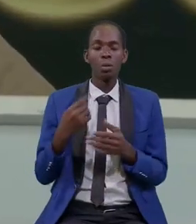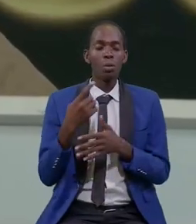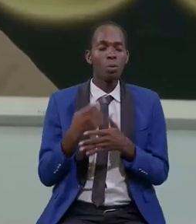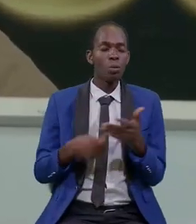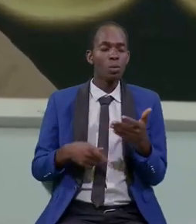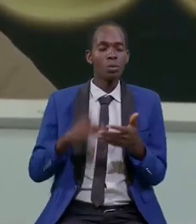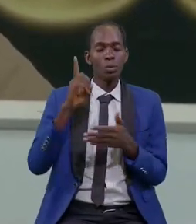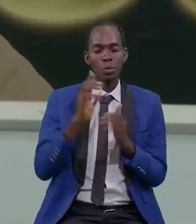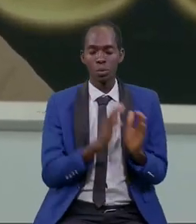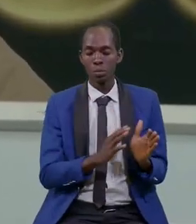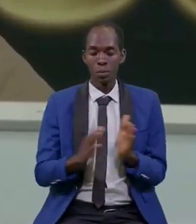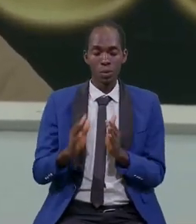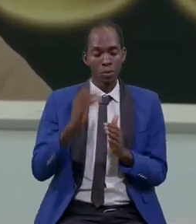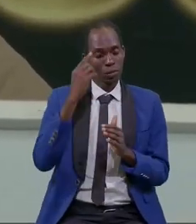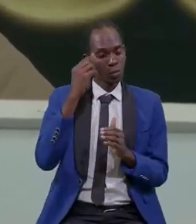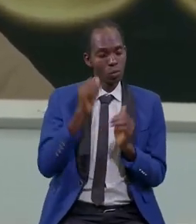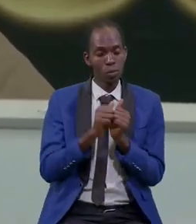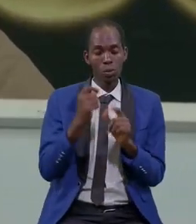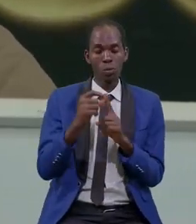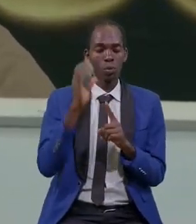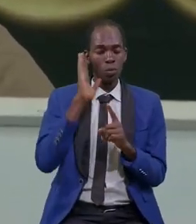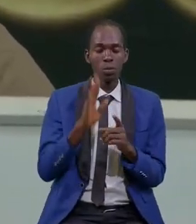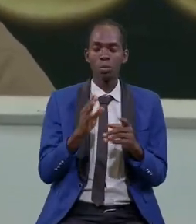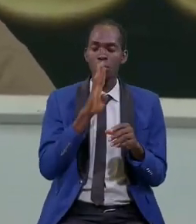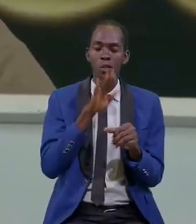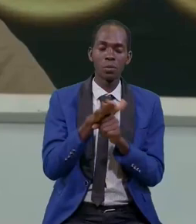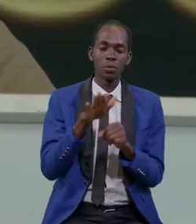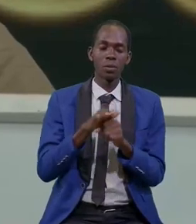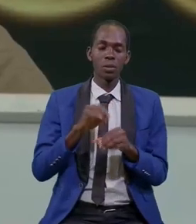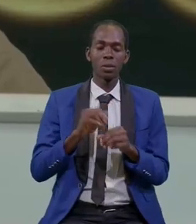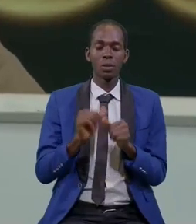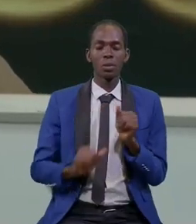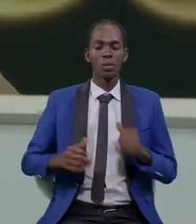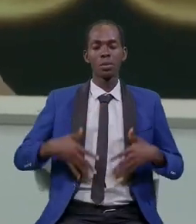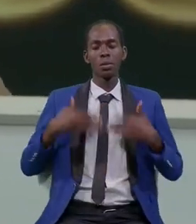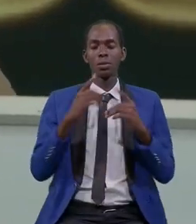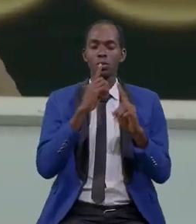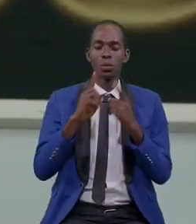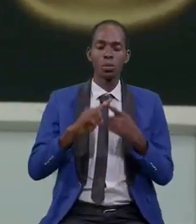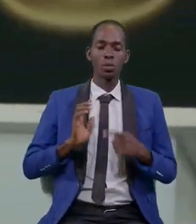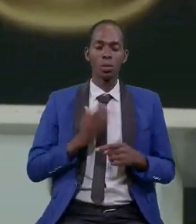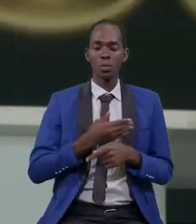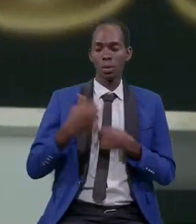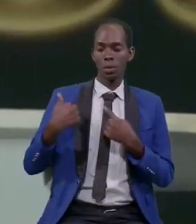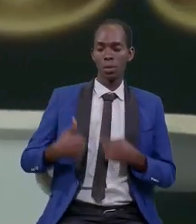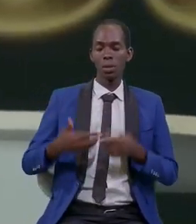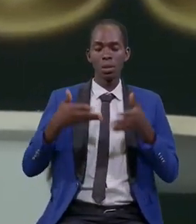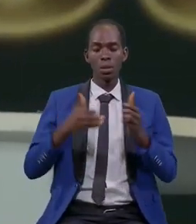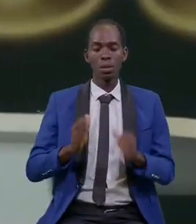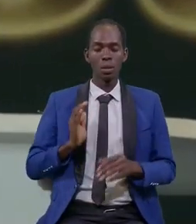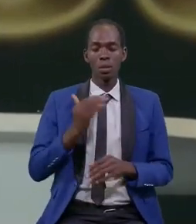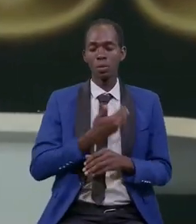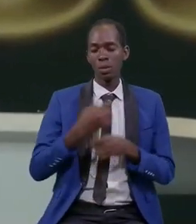veux faire pour le monde, accomplis-le dans chaque vie. Parle à nos cœurs, Seigneur, et que nos cœurs